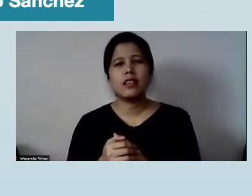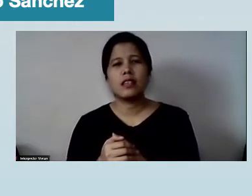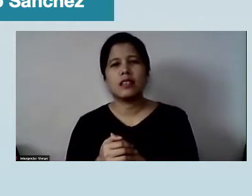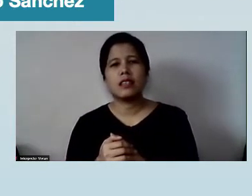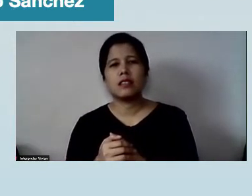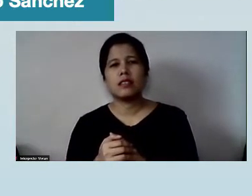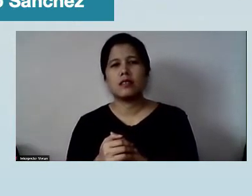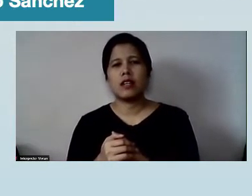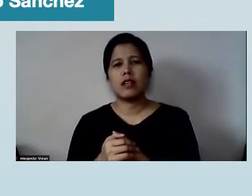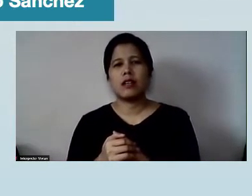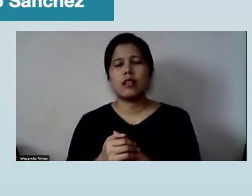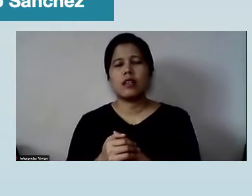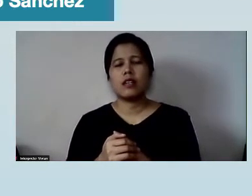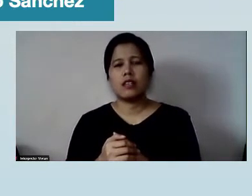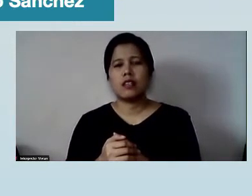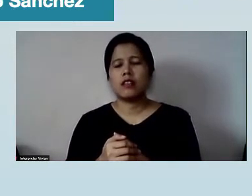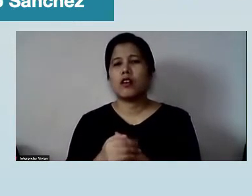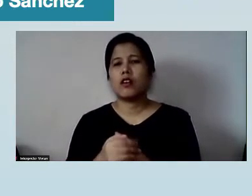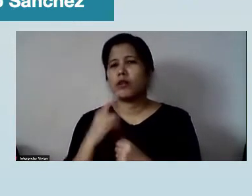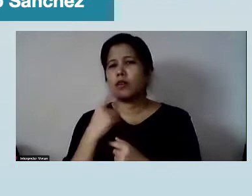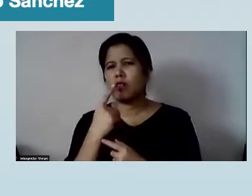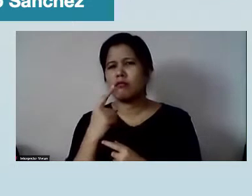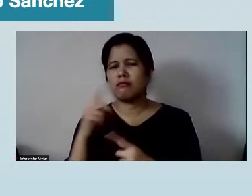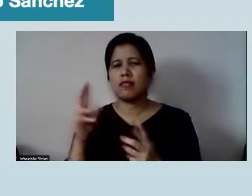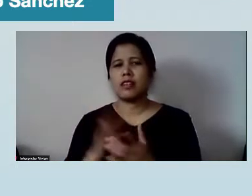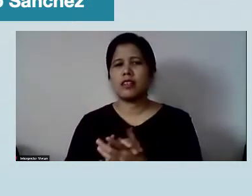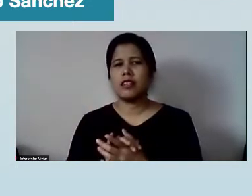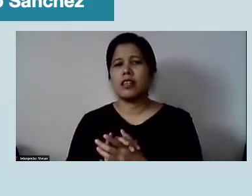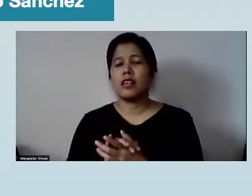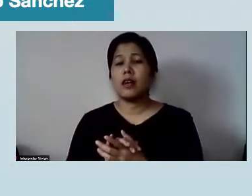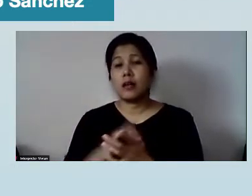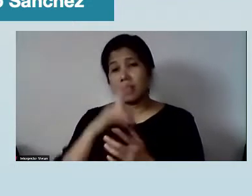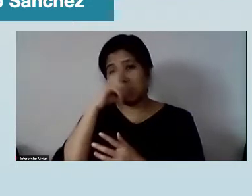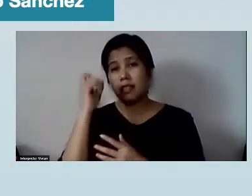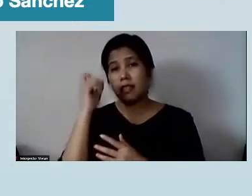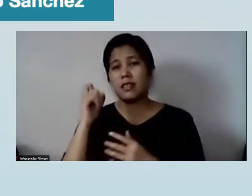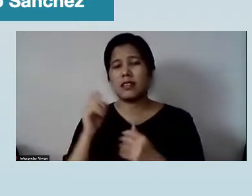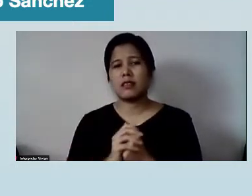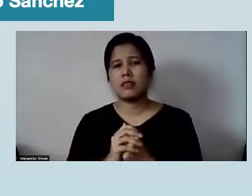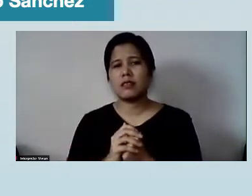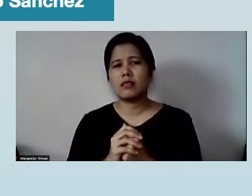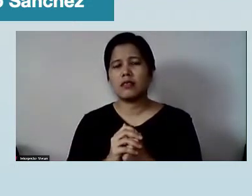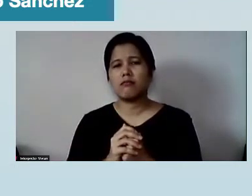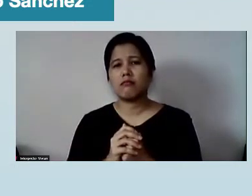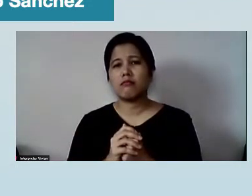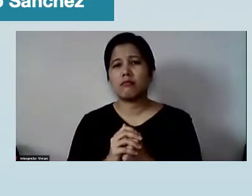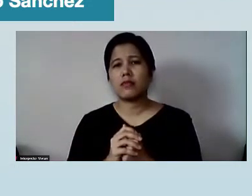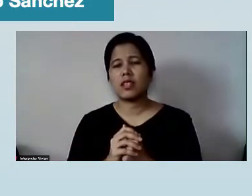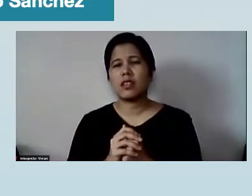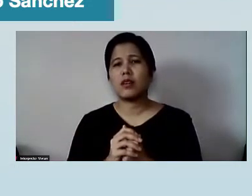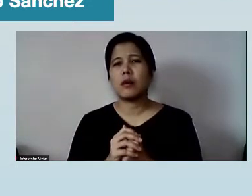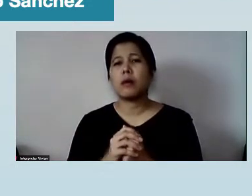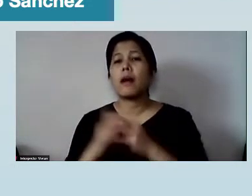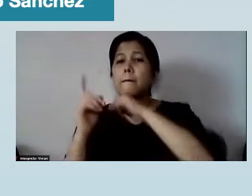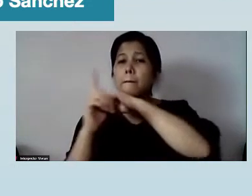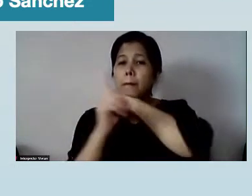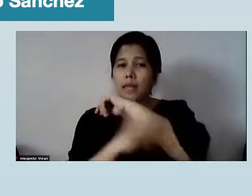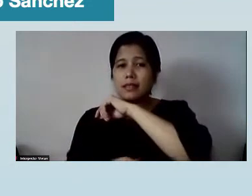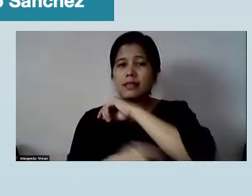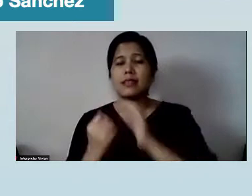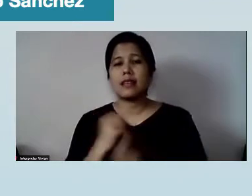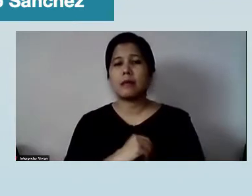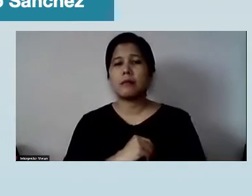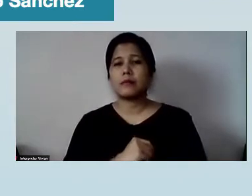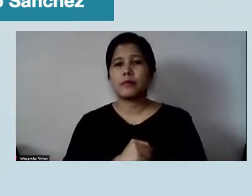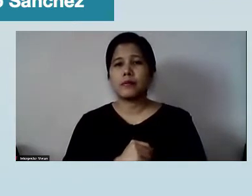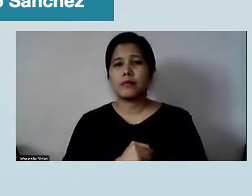criminal liability ang violator nitong ating Magna Carta na to. Kasi ini-impose yung mga penalties, no? So, susunod natin. So,